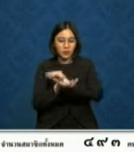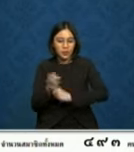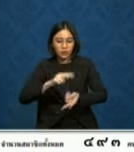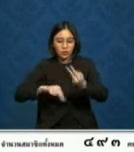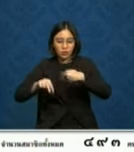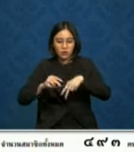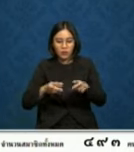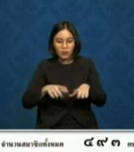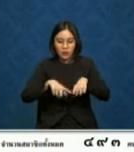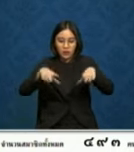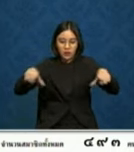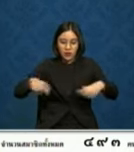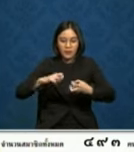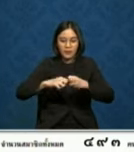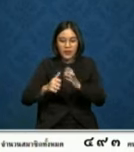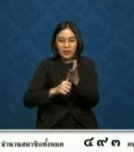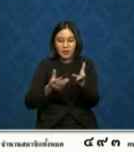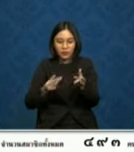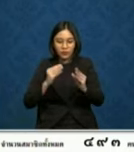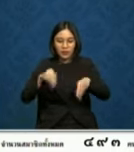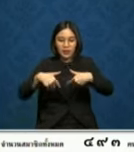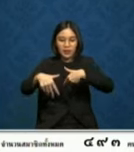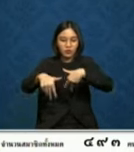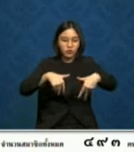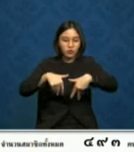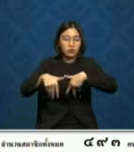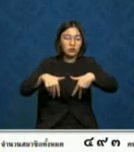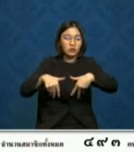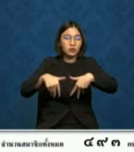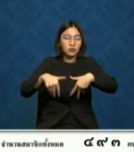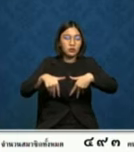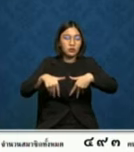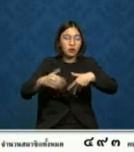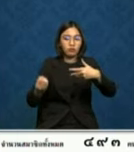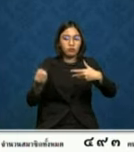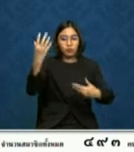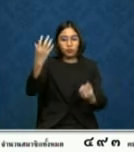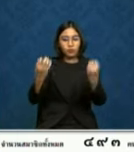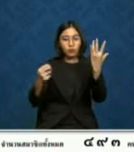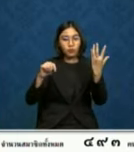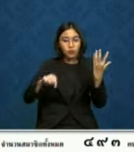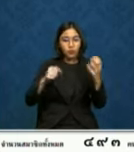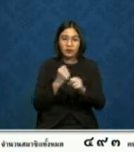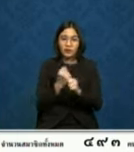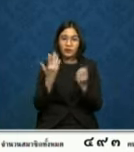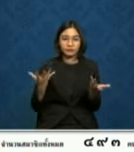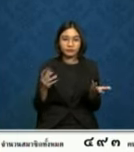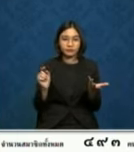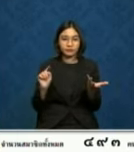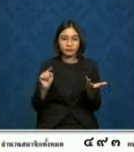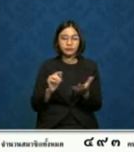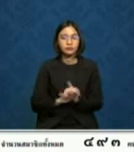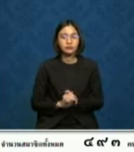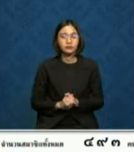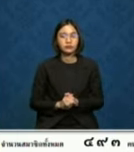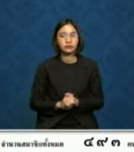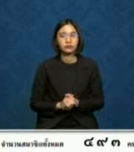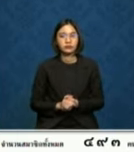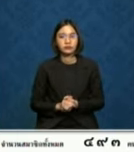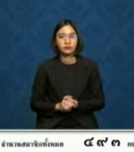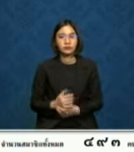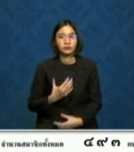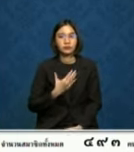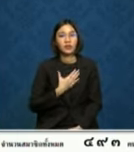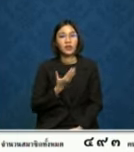แนวเขตหรือว่าแก้ไขปัญหาที่ดินทำกินให้พี่น้องประชาชนในเขตอุทยานได้อย่างไรครับ